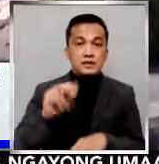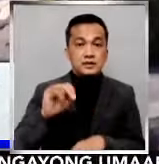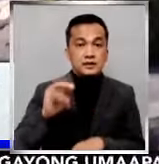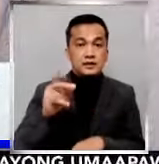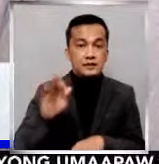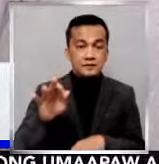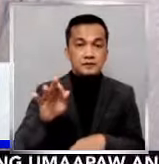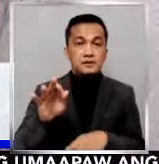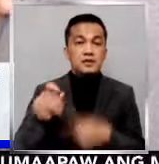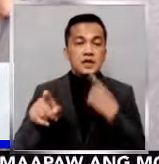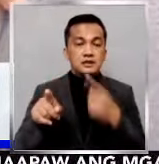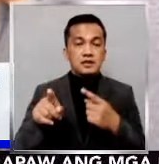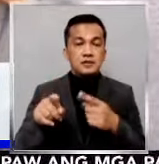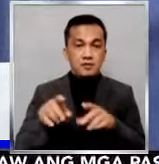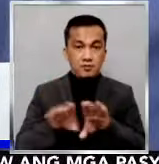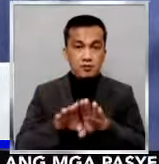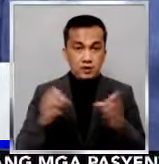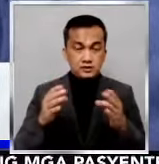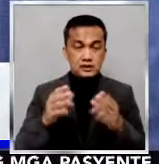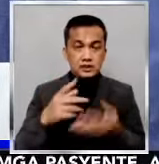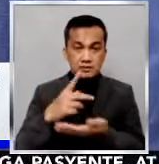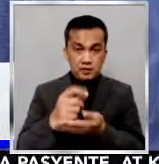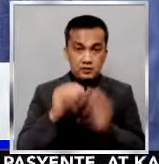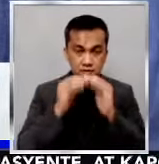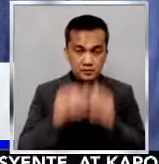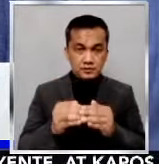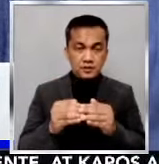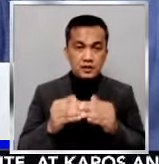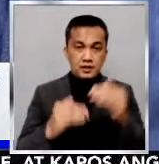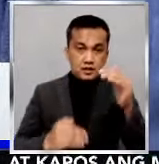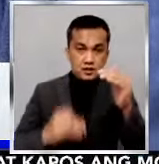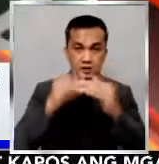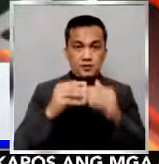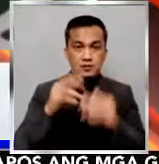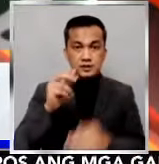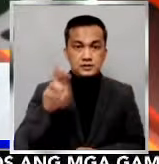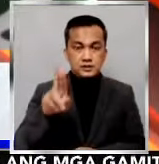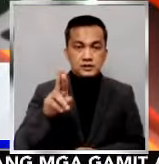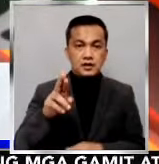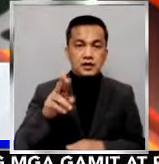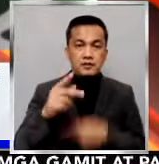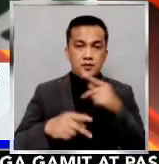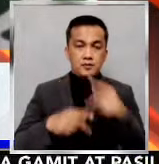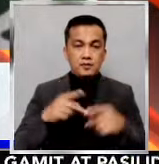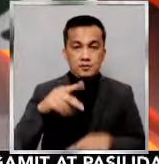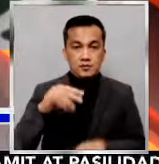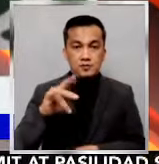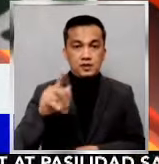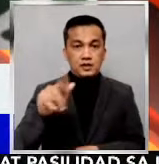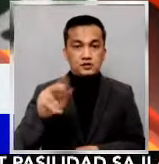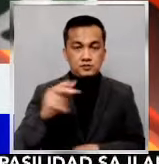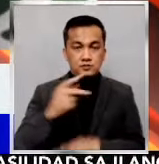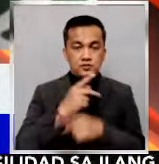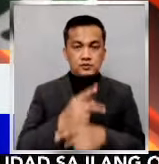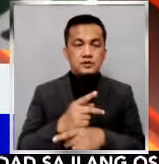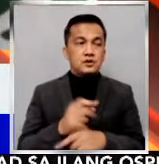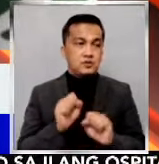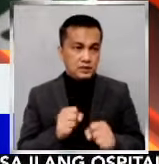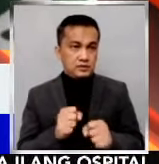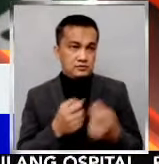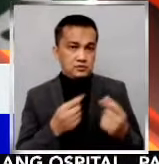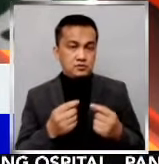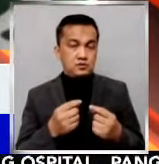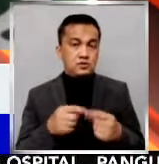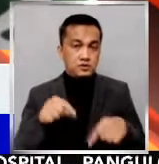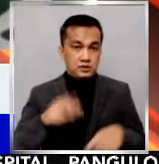bakuna bubble oras na maabot ng Metro Manila ang population protection. We can make the bubble. Maybe sa NCR na medyo